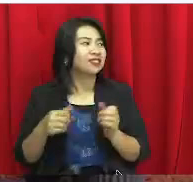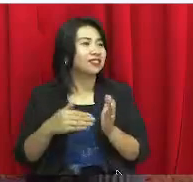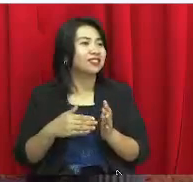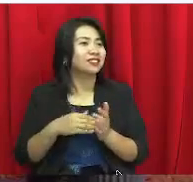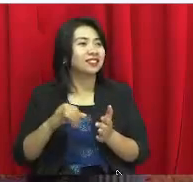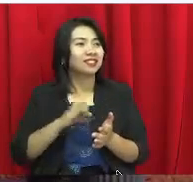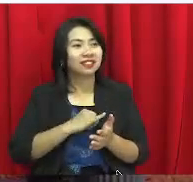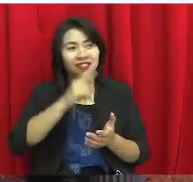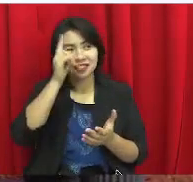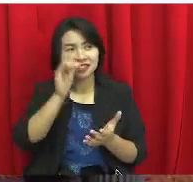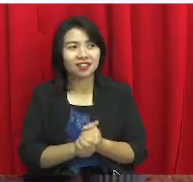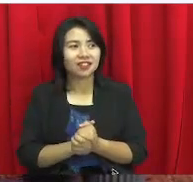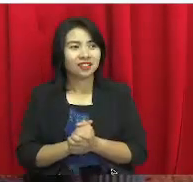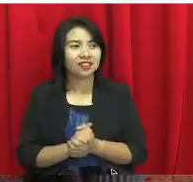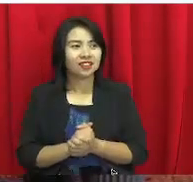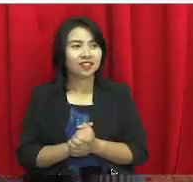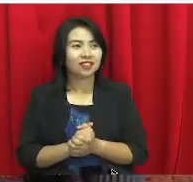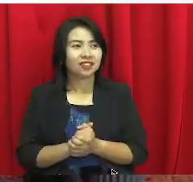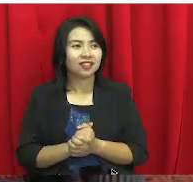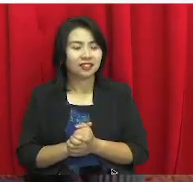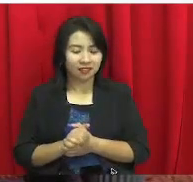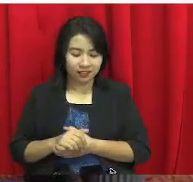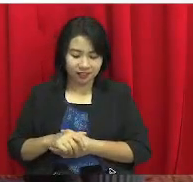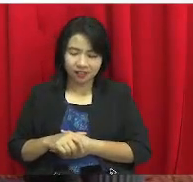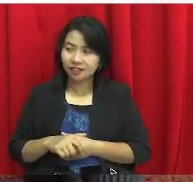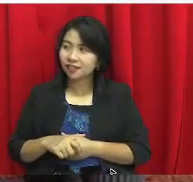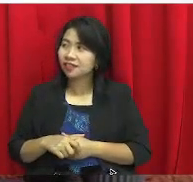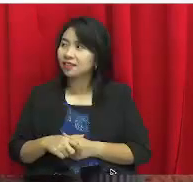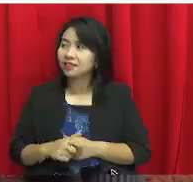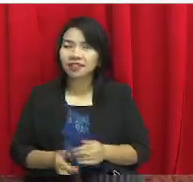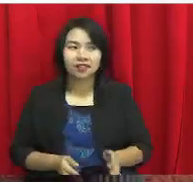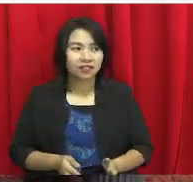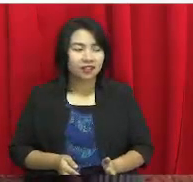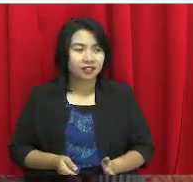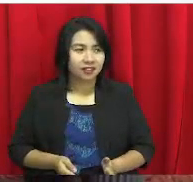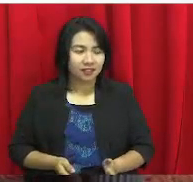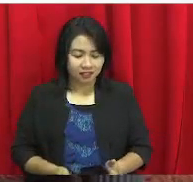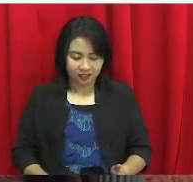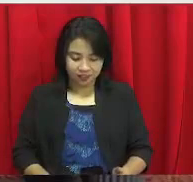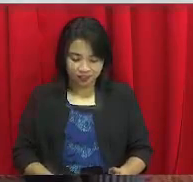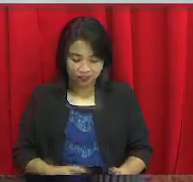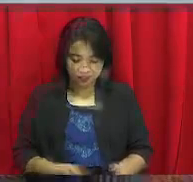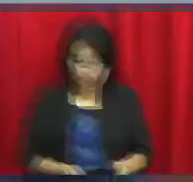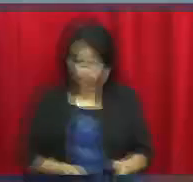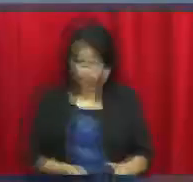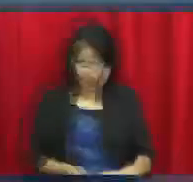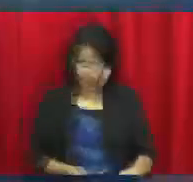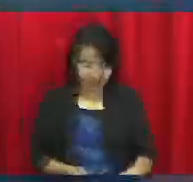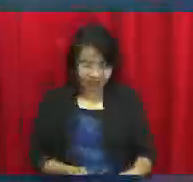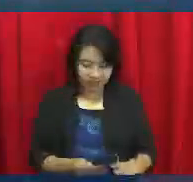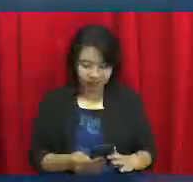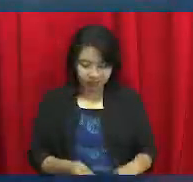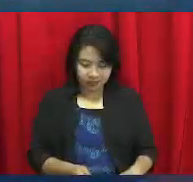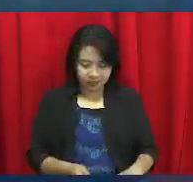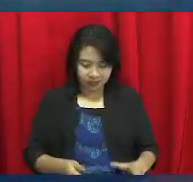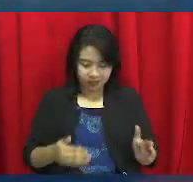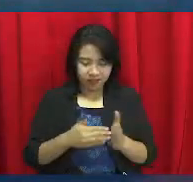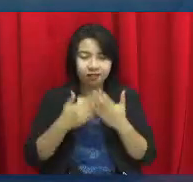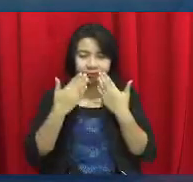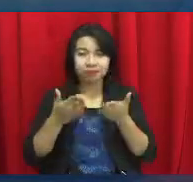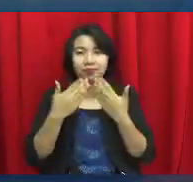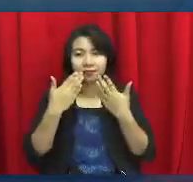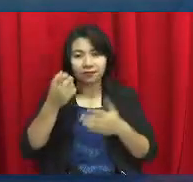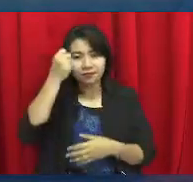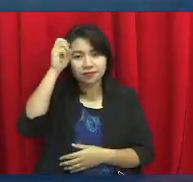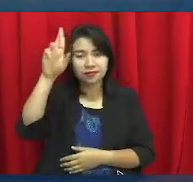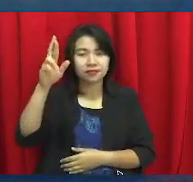nagpala po tayo dyan. Nawala Sir Gomer. Sir Gomer, ay nawala. Yeah. Sir Gomer, maraming maraming salamat po ulit